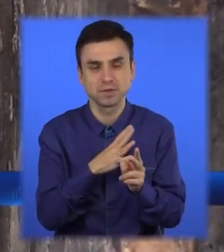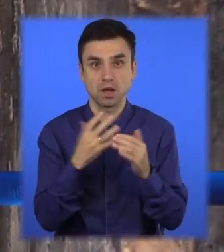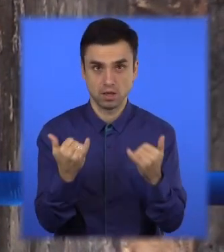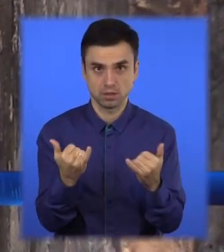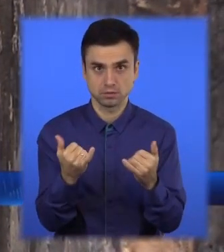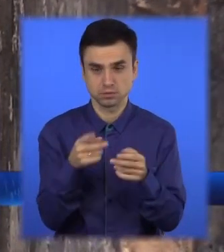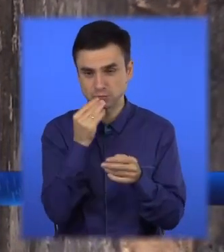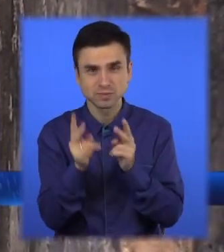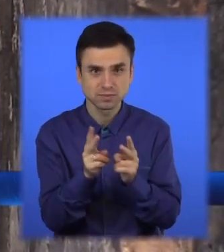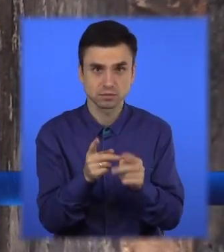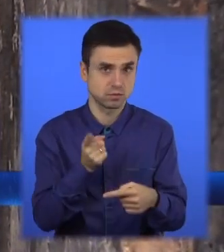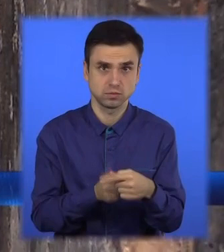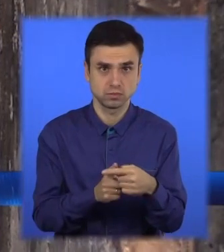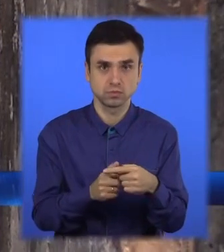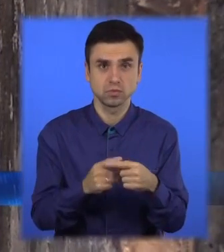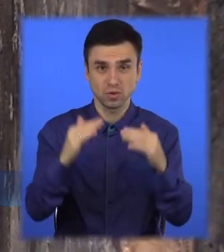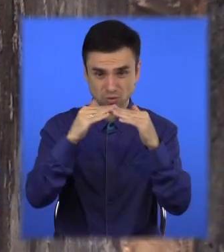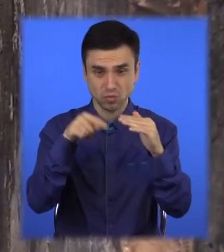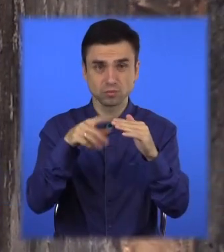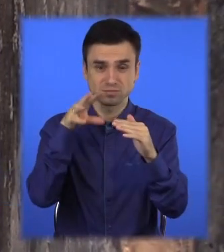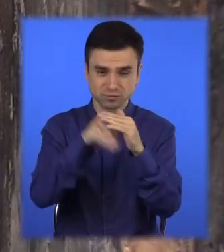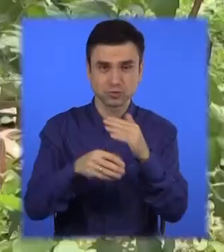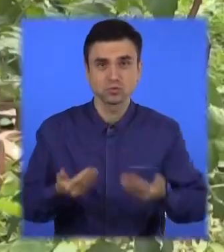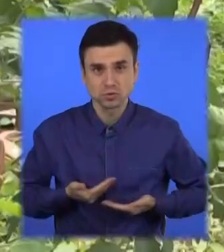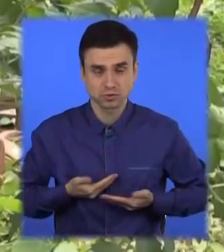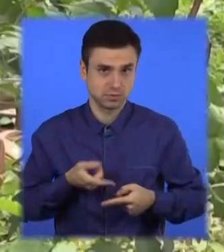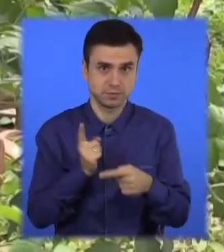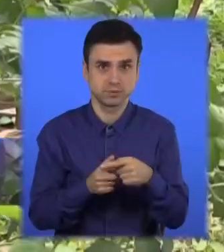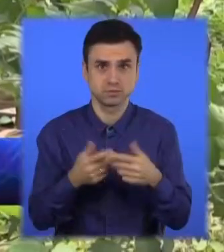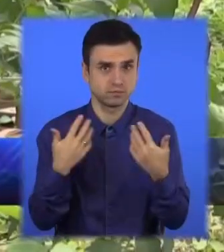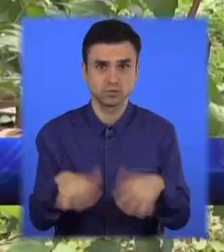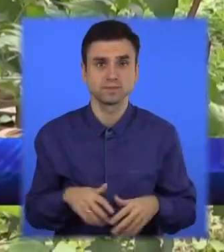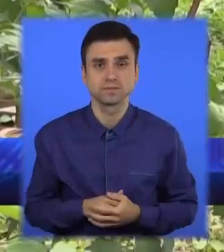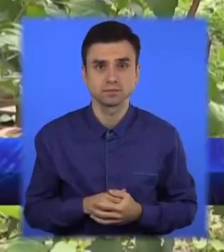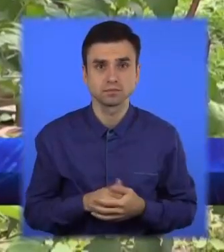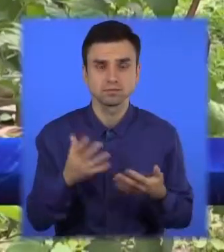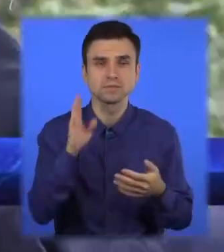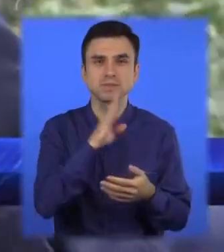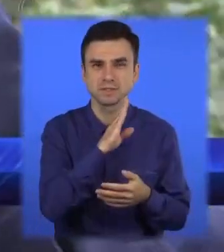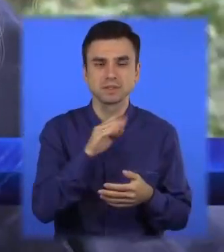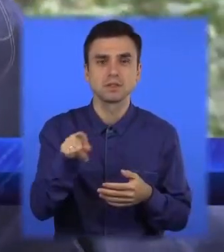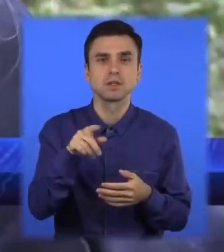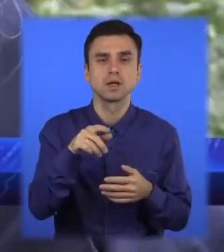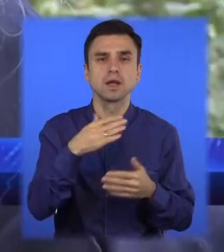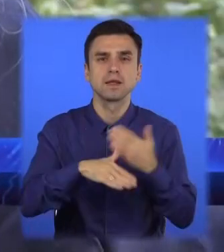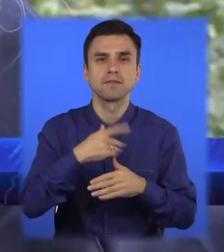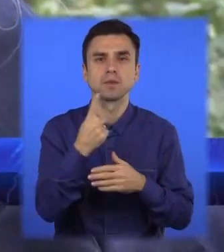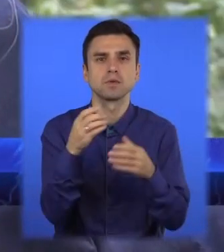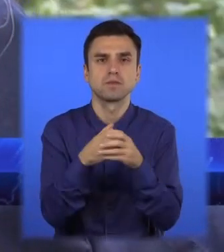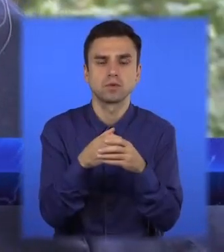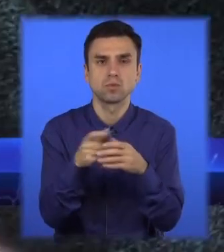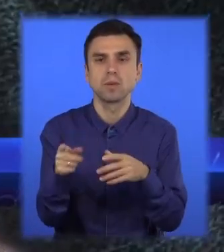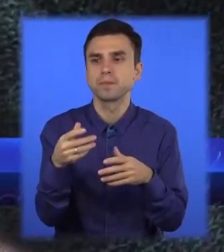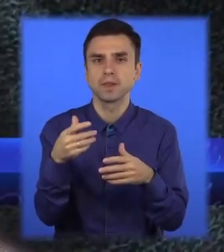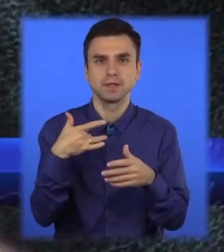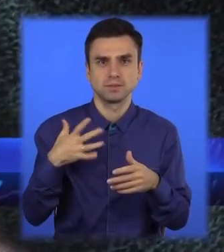те, що вечерю не приготуєш, але й жити у цьому будинку неможливо. Тамара Миколаївна – інвалід першої групи. З речей у неї залишилося